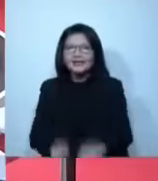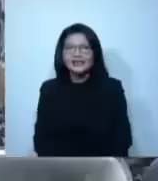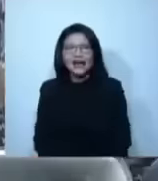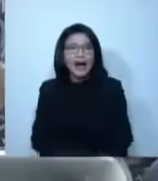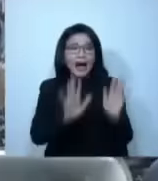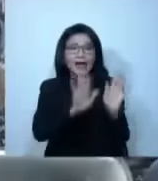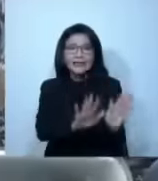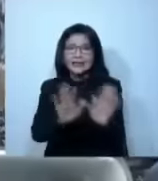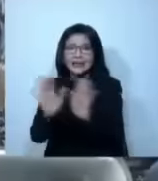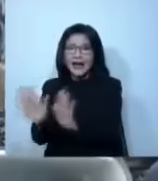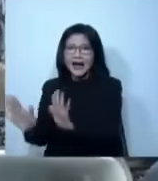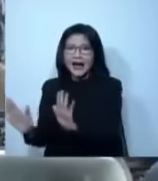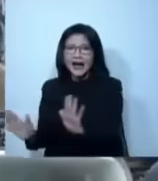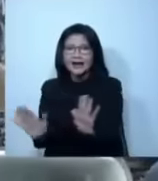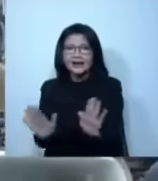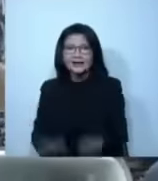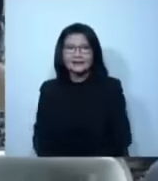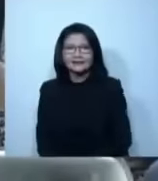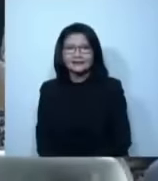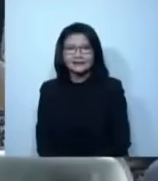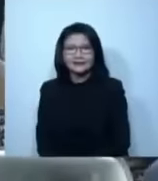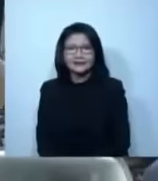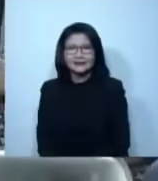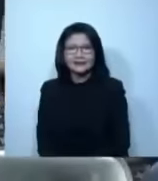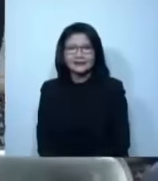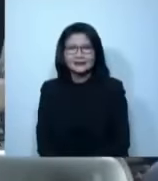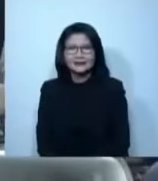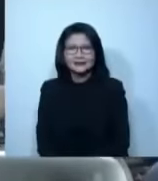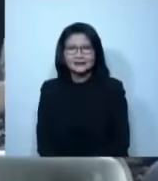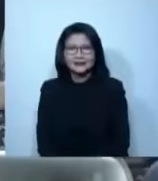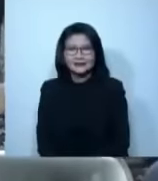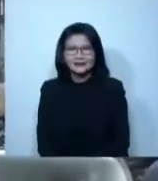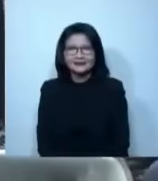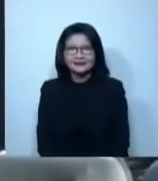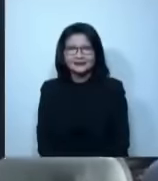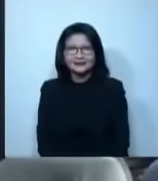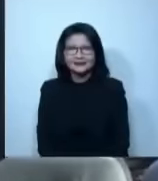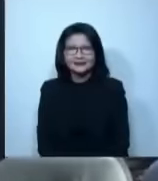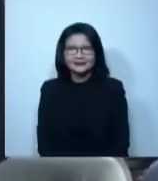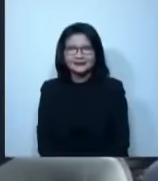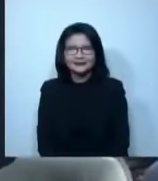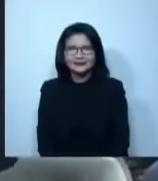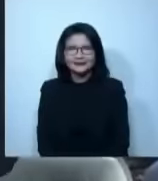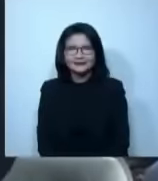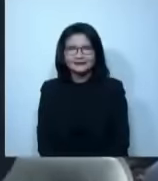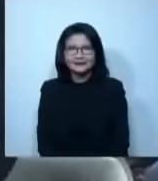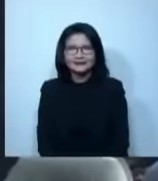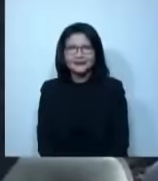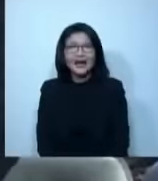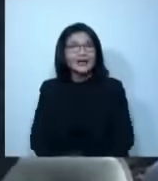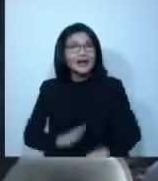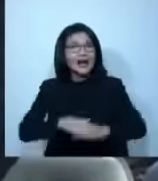tenang. Baik. Hadirin harap tenang, kita akan lanjutkan.